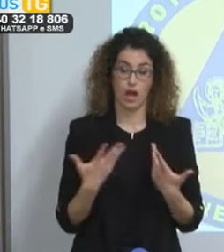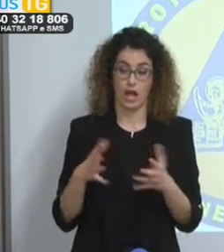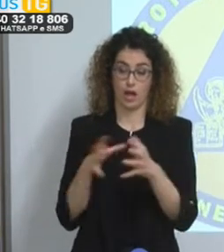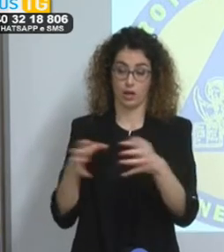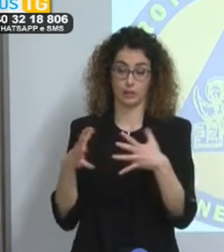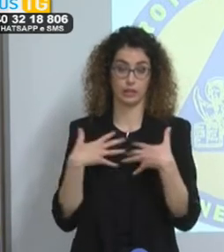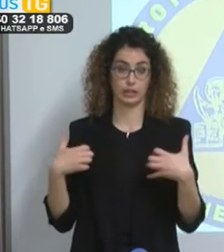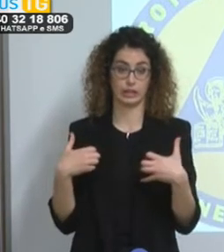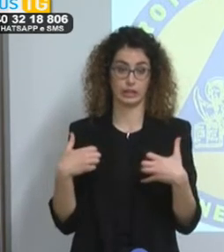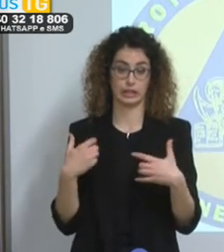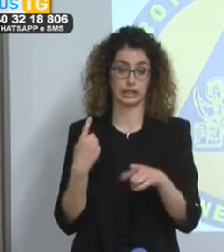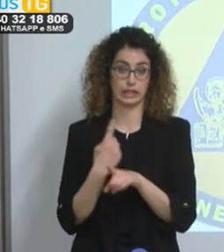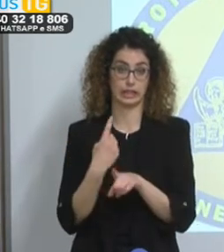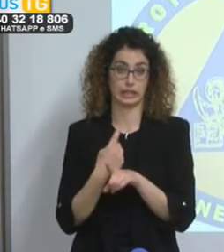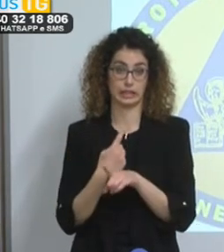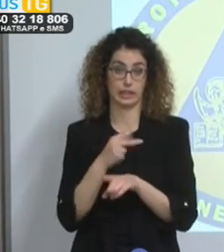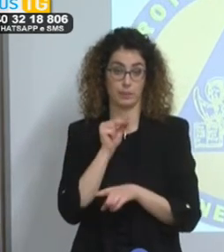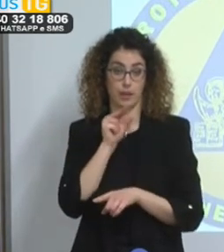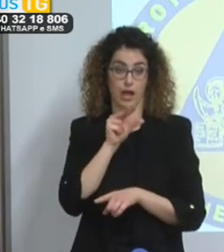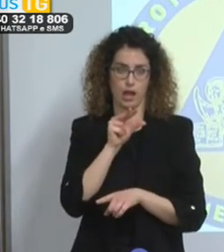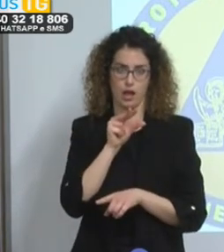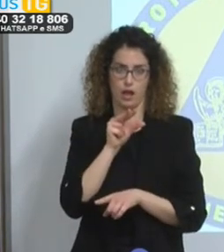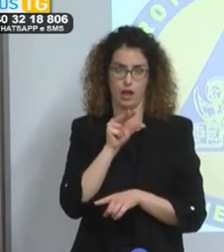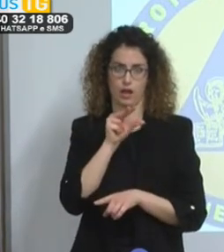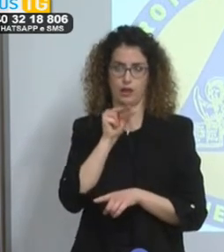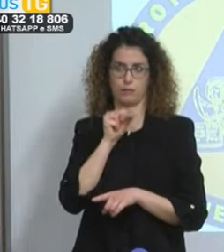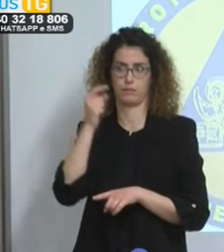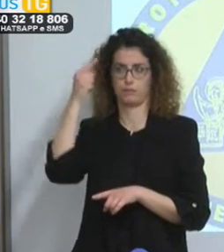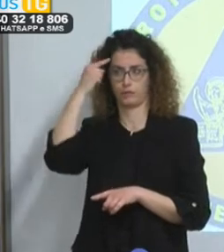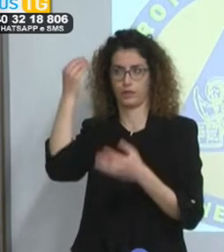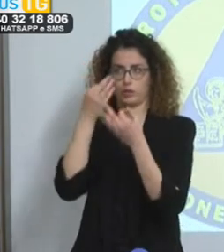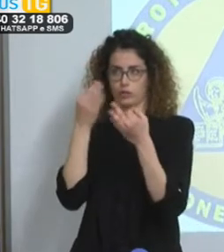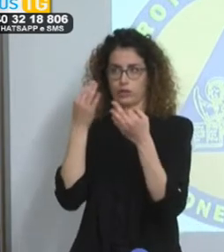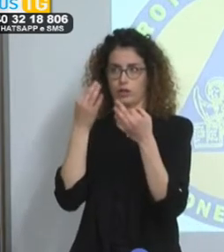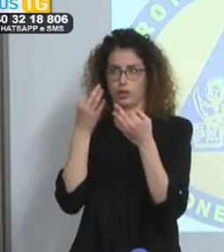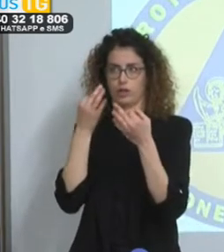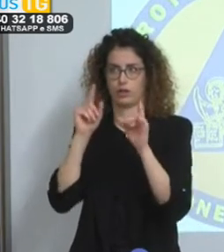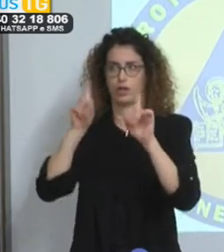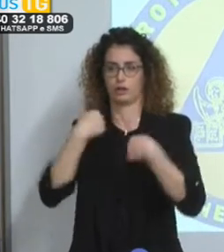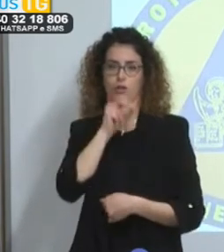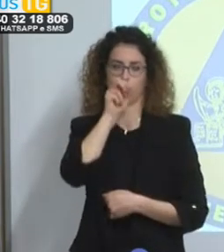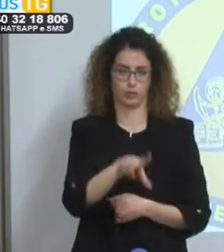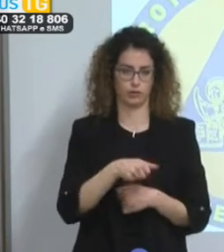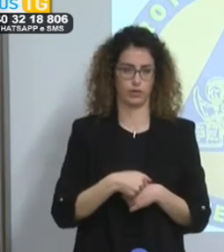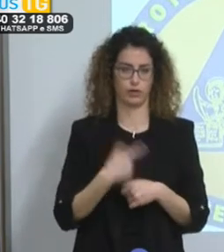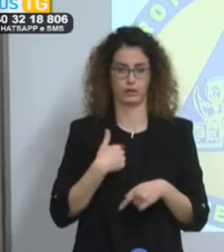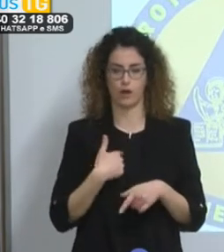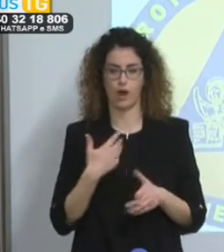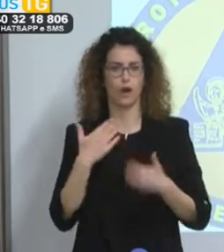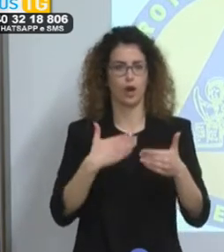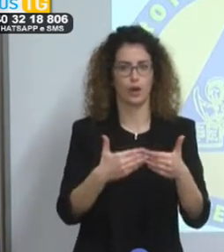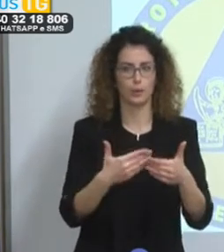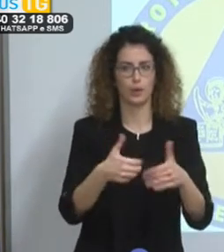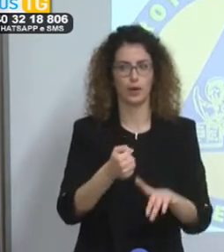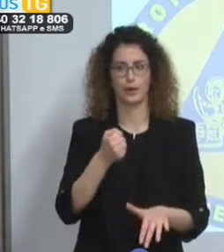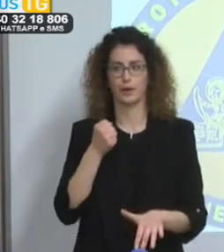deve anche chiarirsi le idee prima di cominciare di parlare, perché qua c'è tutti avanti, tutti dietro, tutta, cioè, di questo passo veramente ci